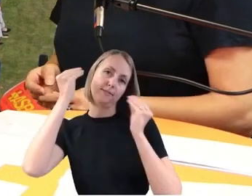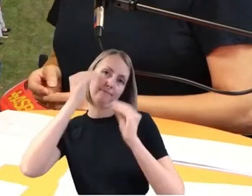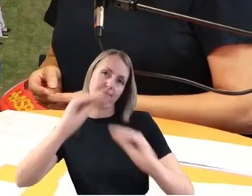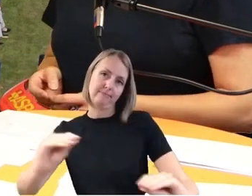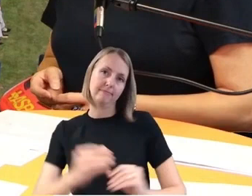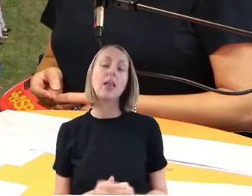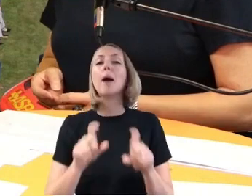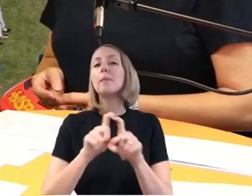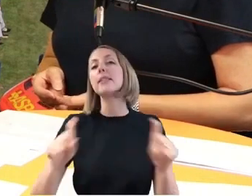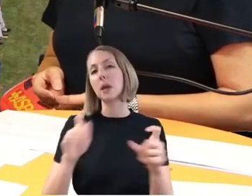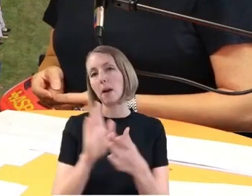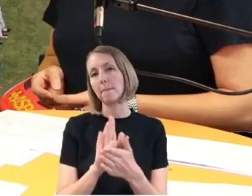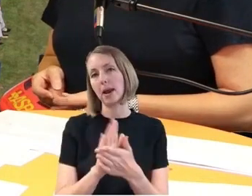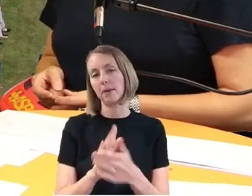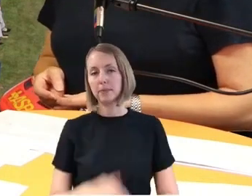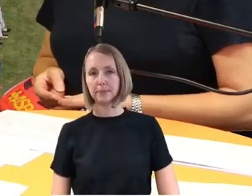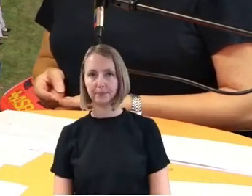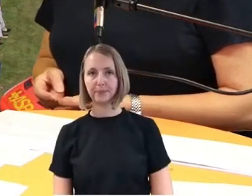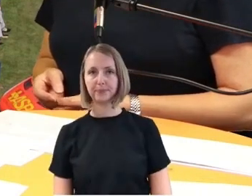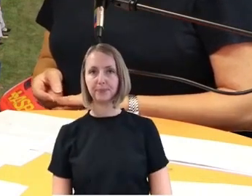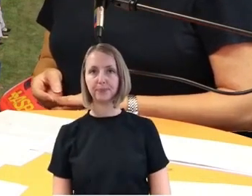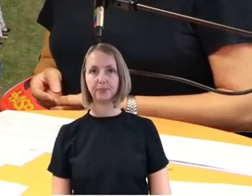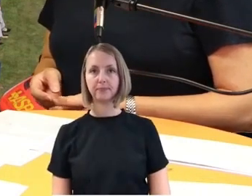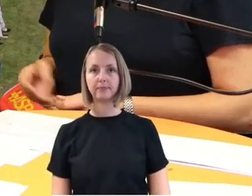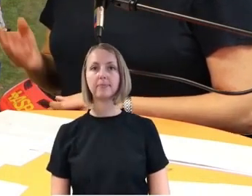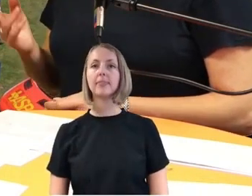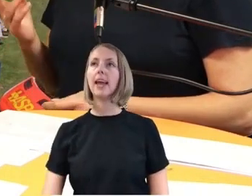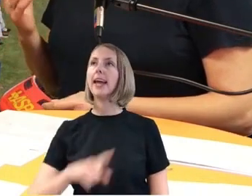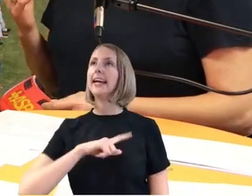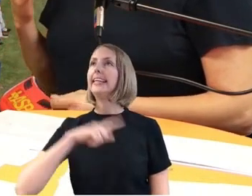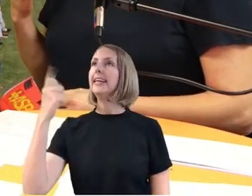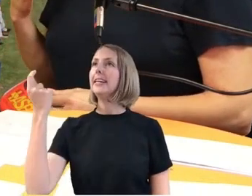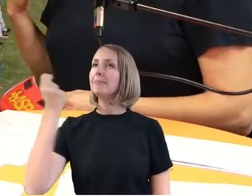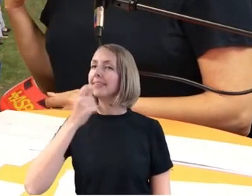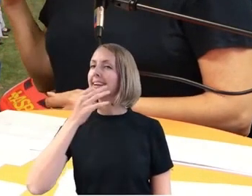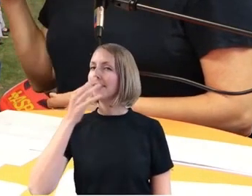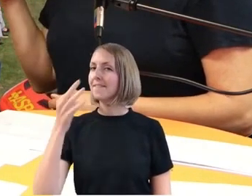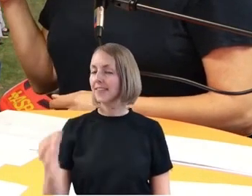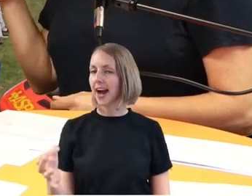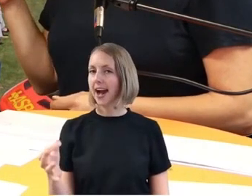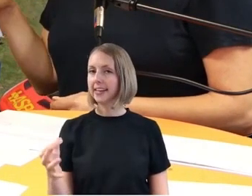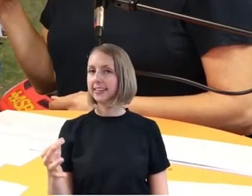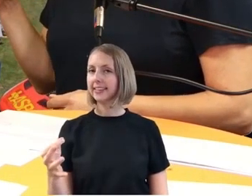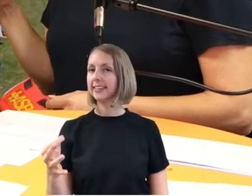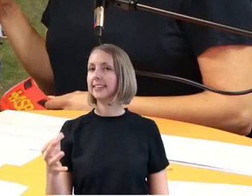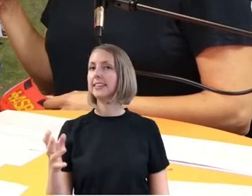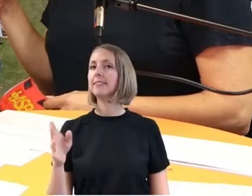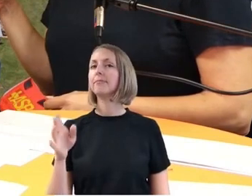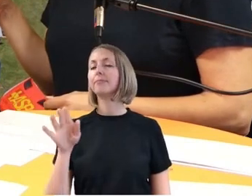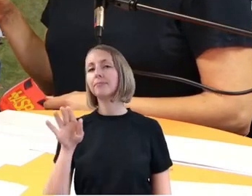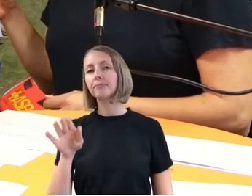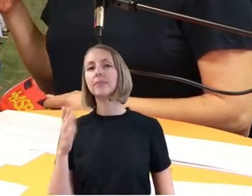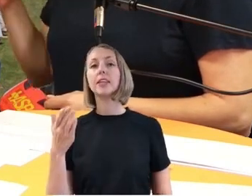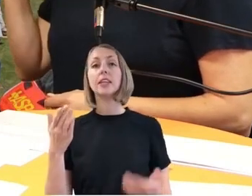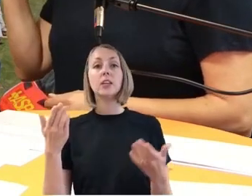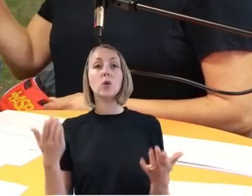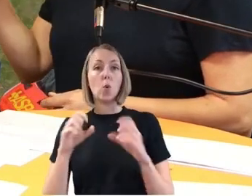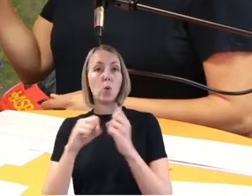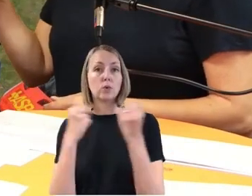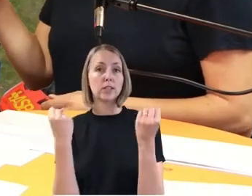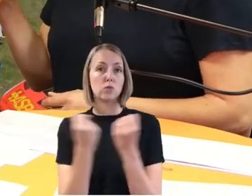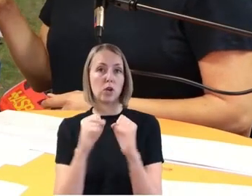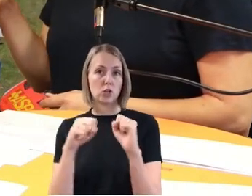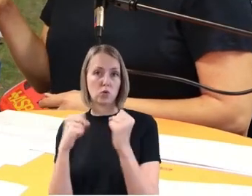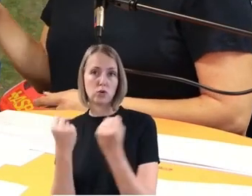das bringt mich noch auf eine idee oder frage letztendlich ist es ja so dass die bestimmten szenarien